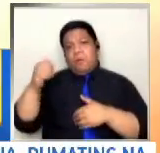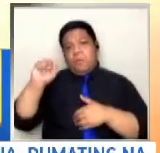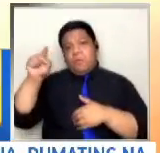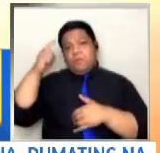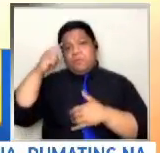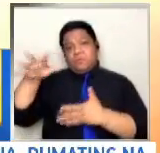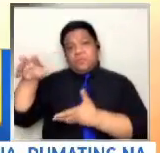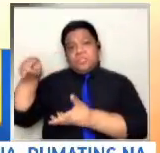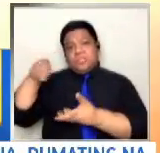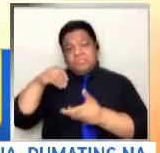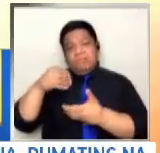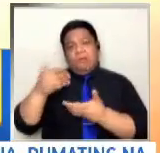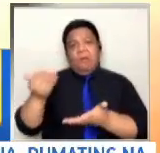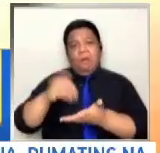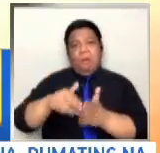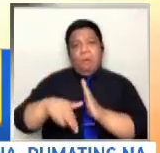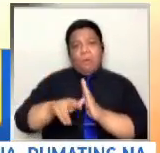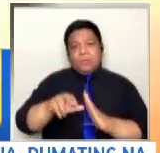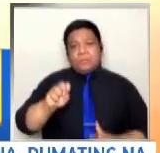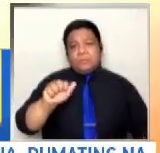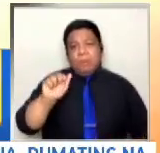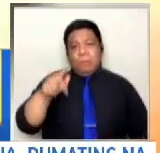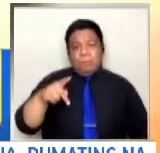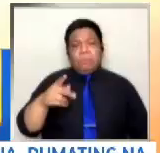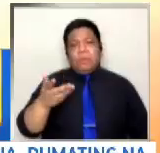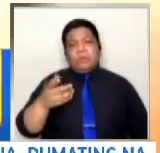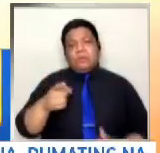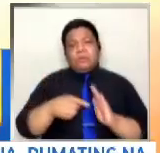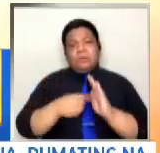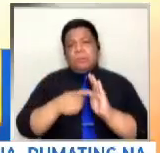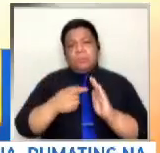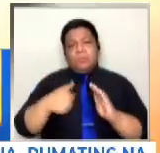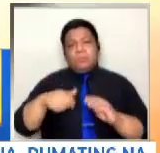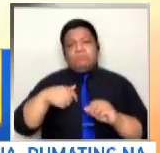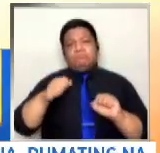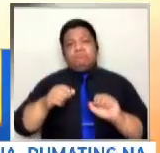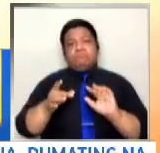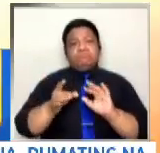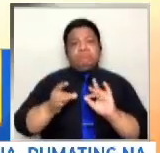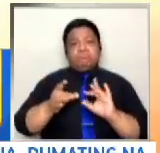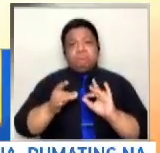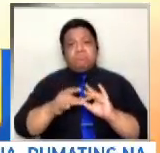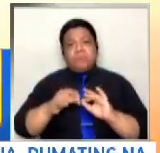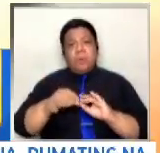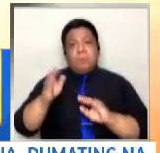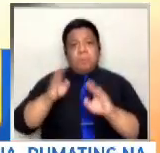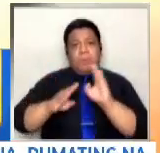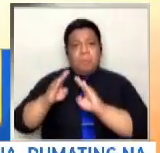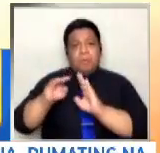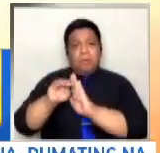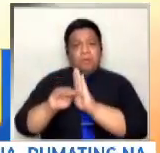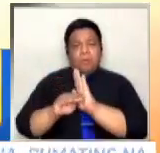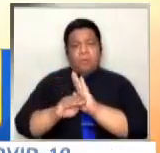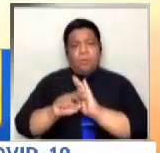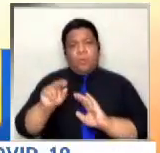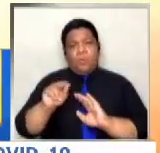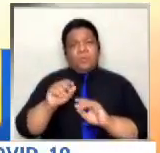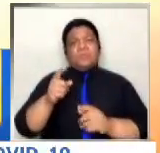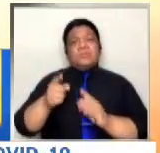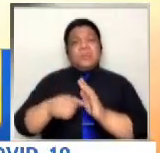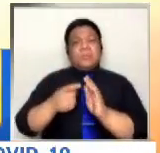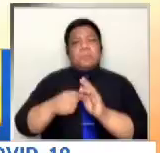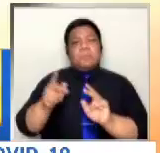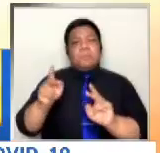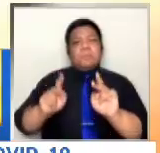na yun sa SAP, no? So, kuminsan hindi naman natin pwedeng sabihin na problema ng listahan yun. Kuminsan yung mga tao mismo,